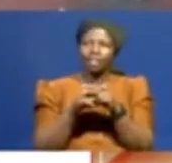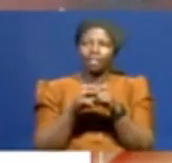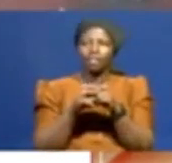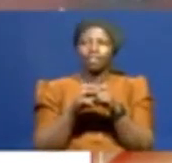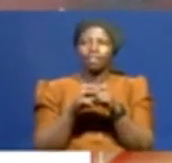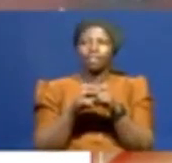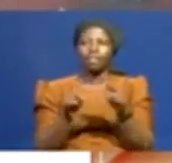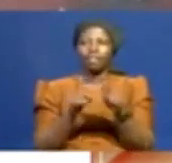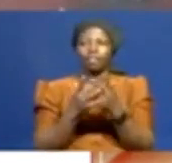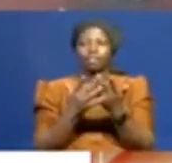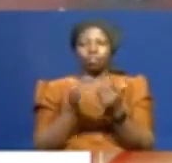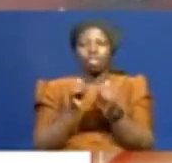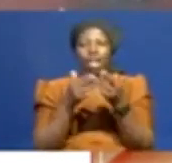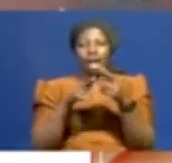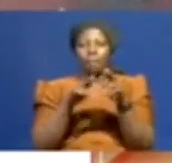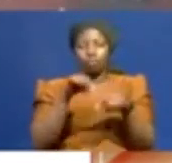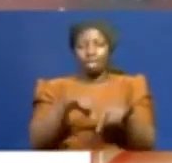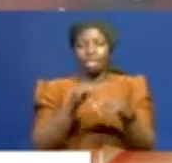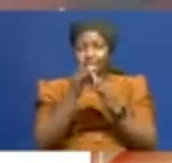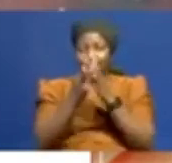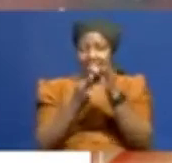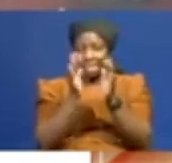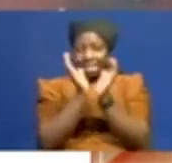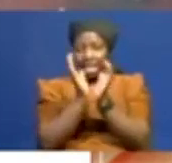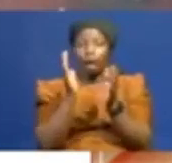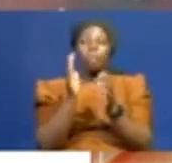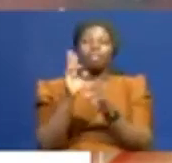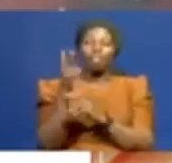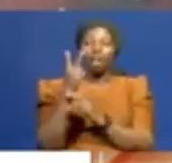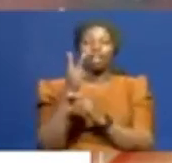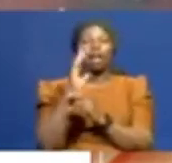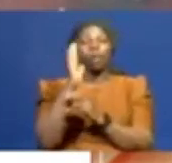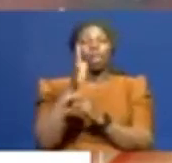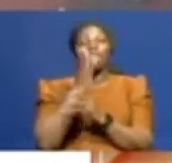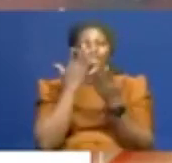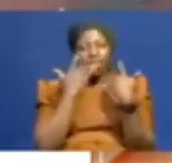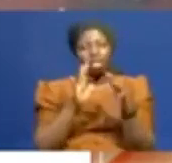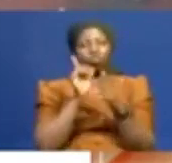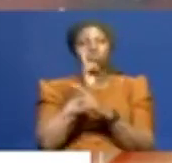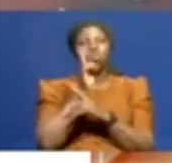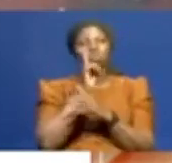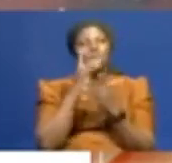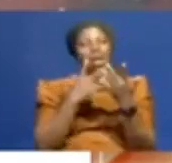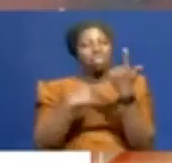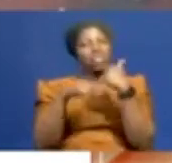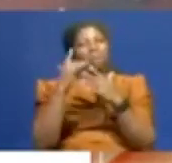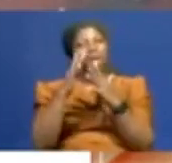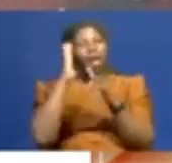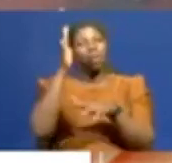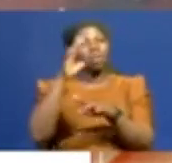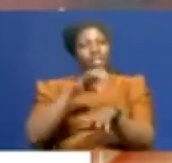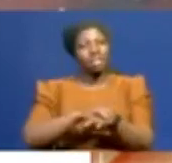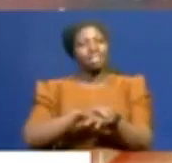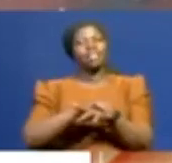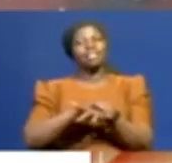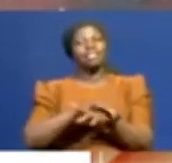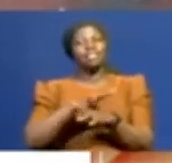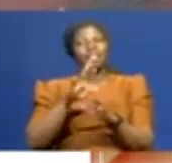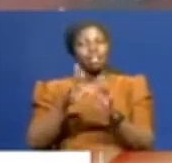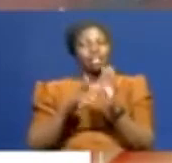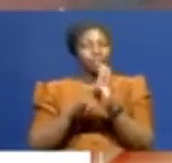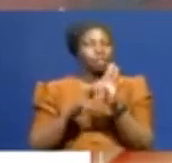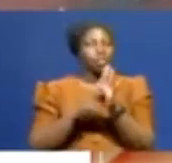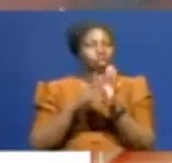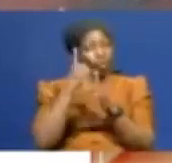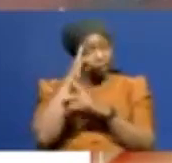Kasarani. Mashindano hayo ya siku mbili yatakamilika kesho, huku washindi wakijikatia tiketi kuwakilisha taifa kwenye mashindano yajayo ya